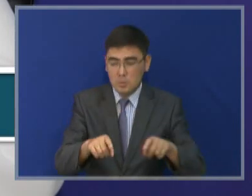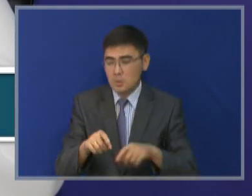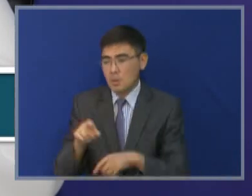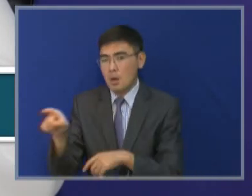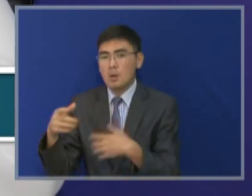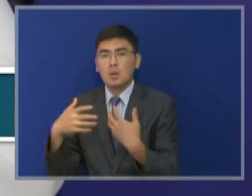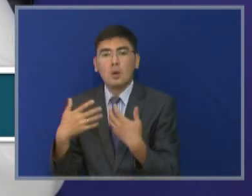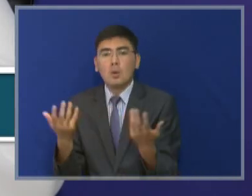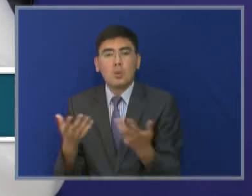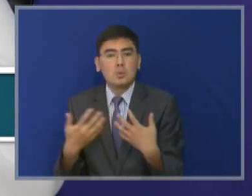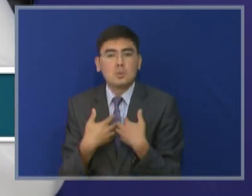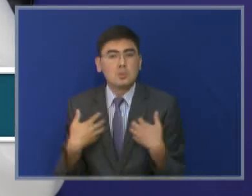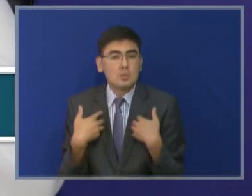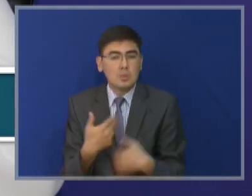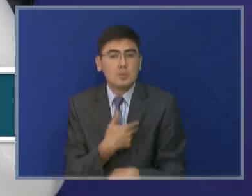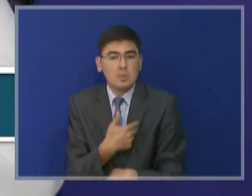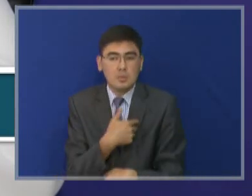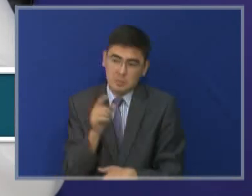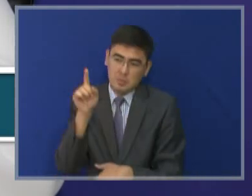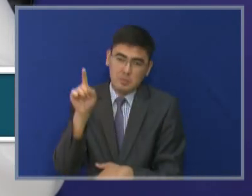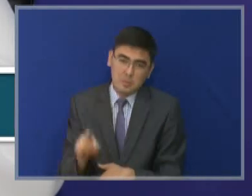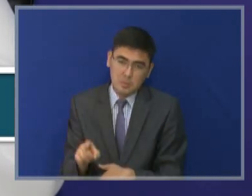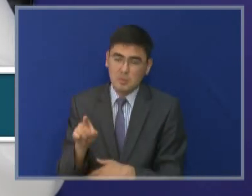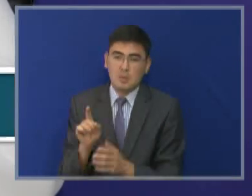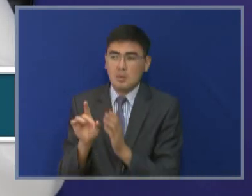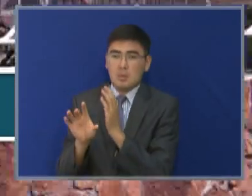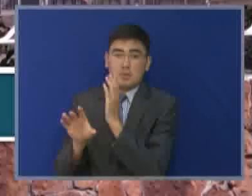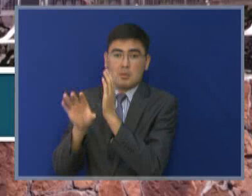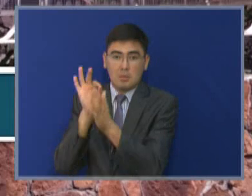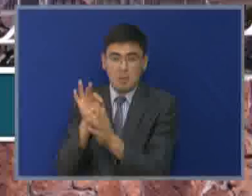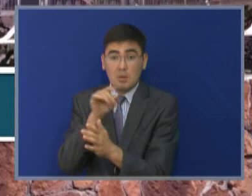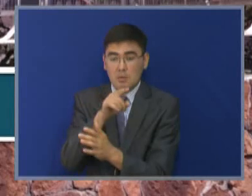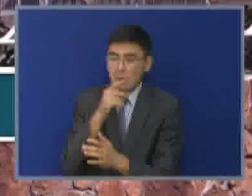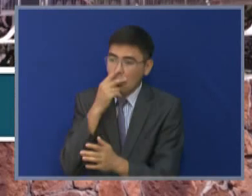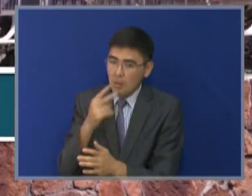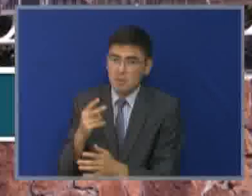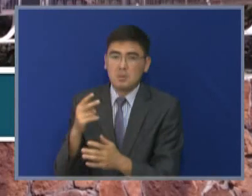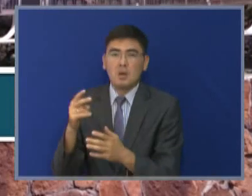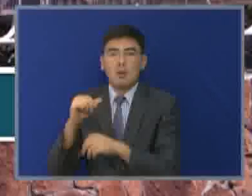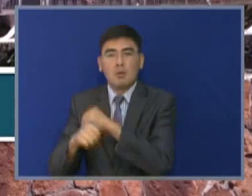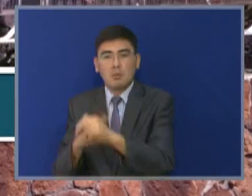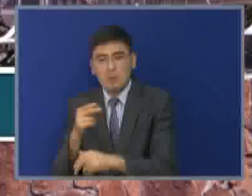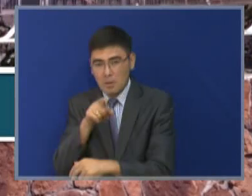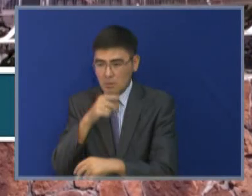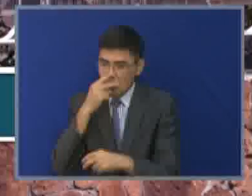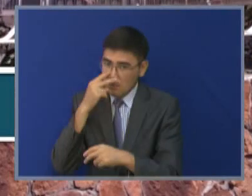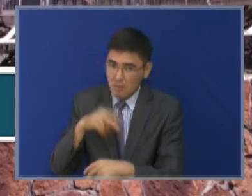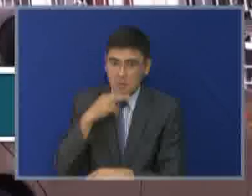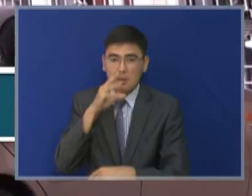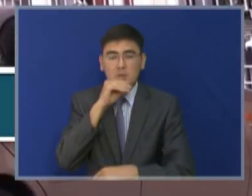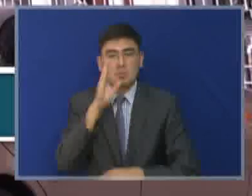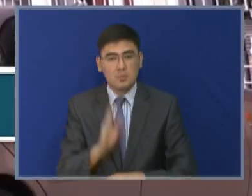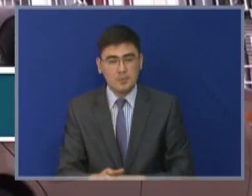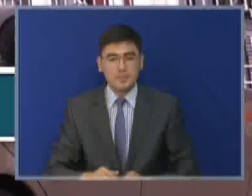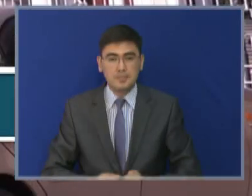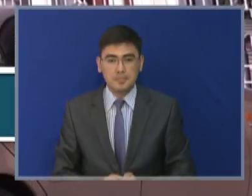отырып, өзіңіздің құрбандығыңыз шалғандығына куә боласыз. Сойылған мал етінің 1/3 карантинге байланысты құрбандық